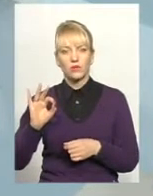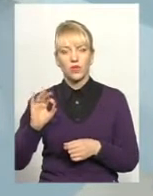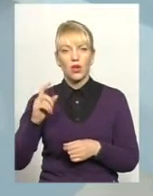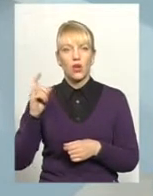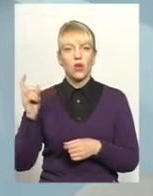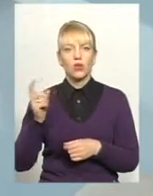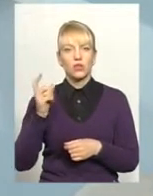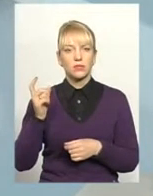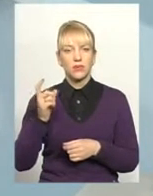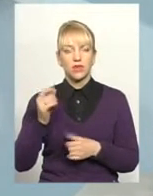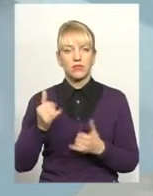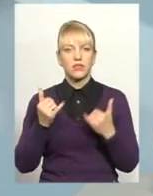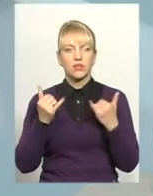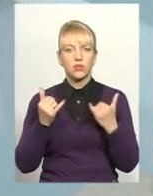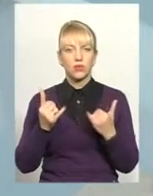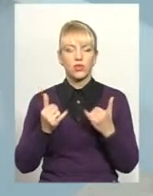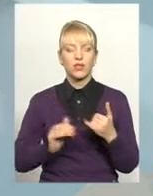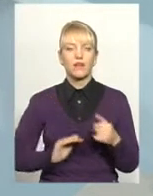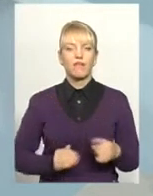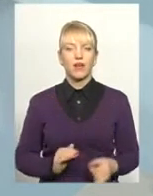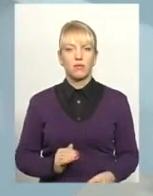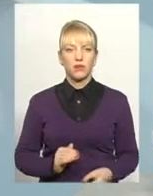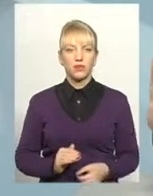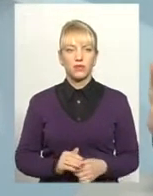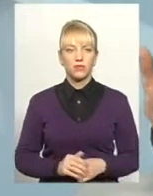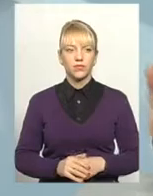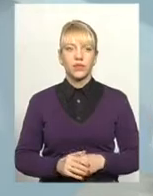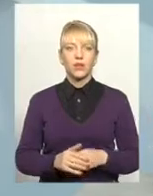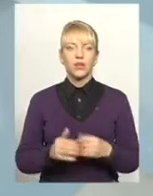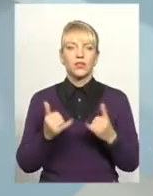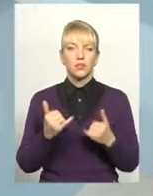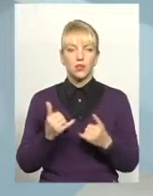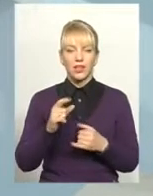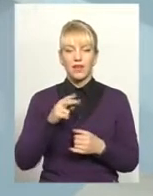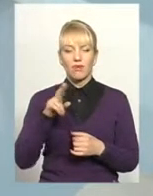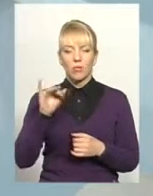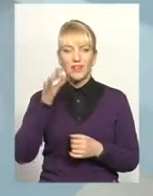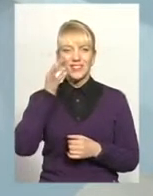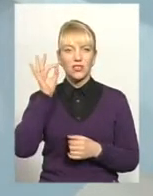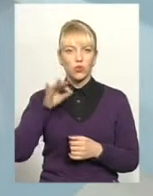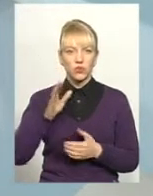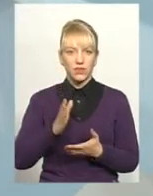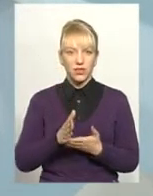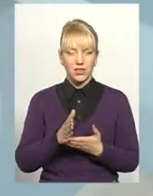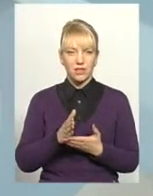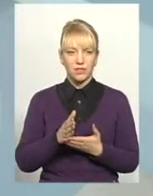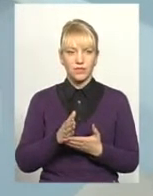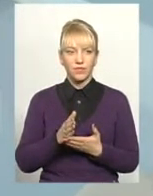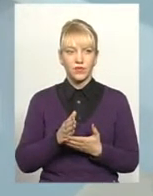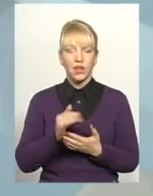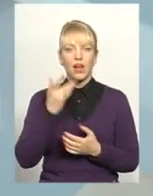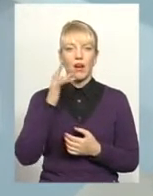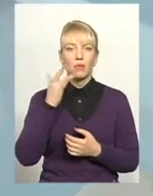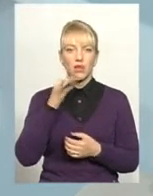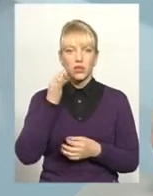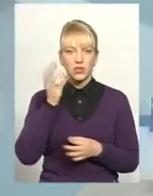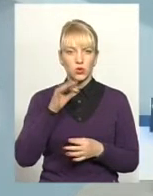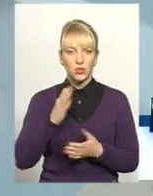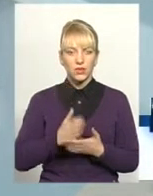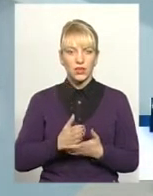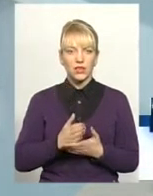агрогосподарств, сьогодні фермерів, сьогодні, скажімо, європейський досвід і, значить, і американський.